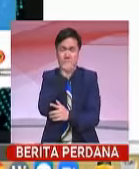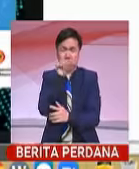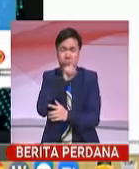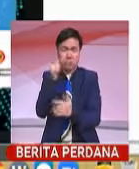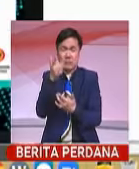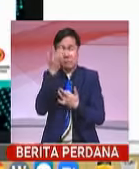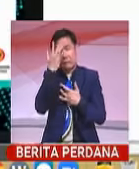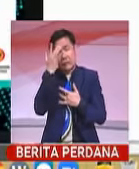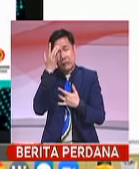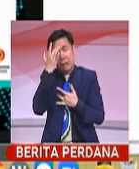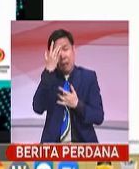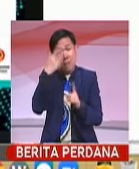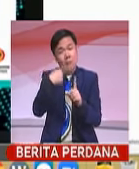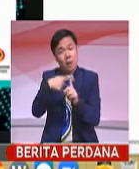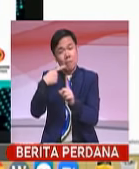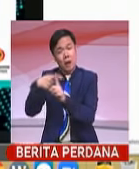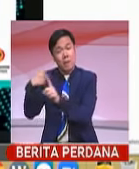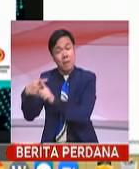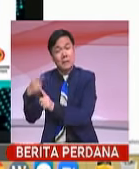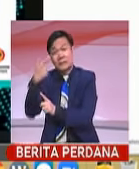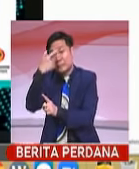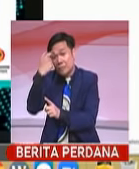diabetes.